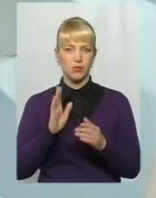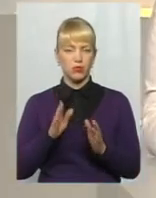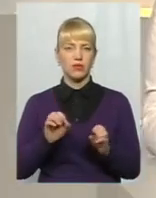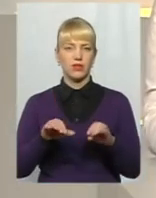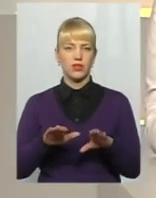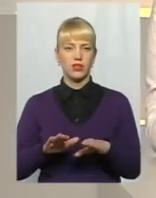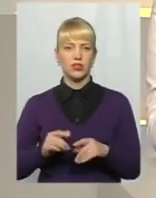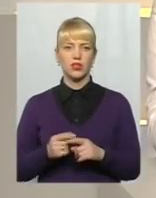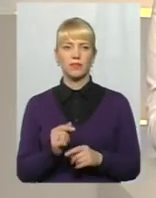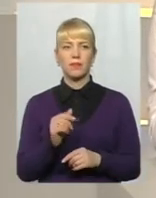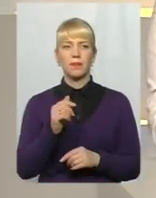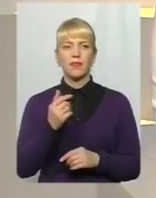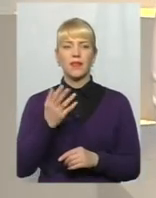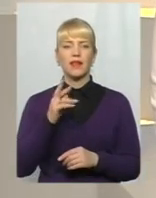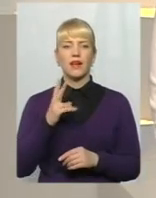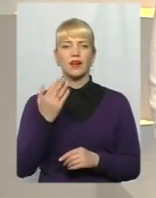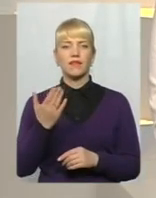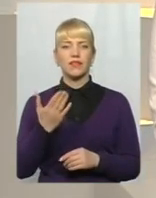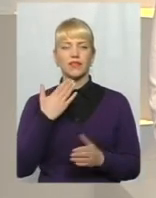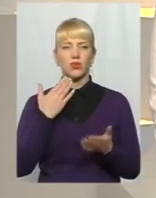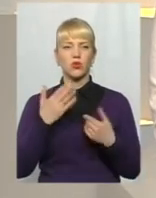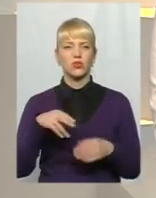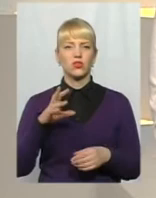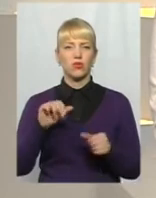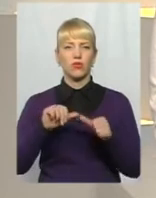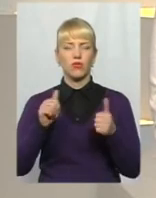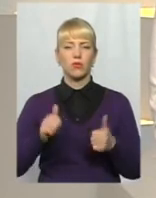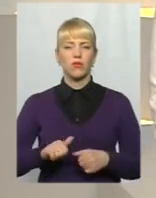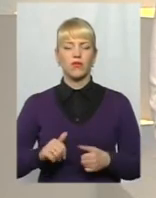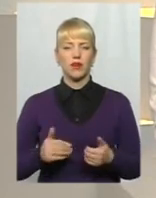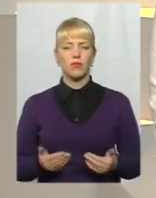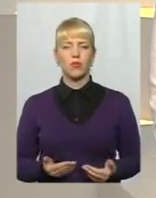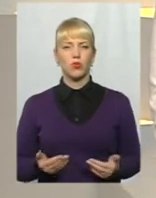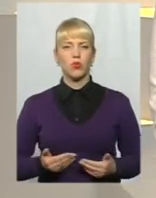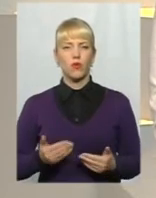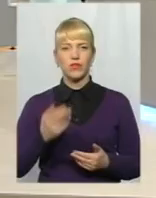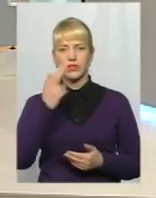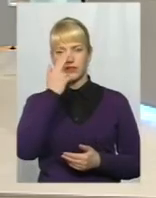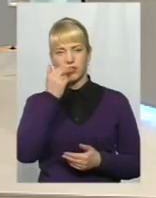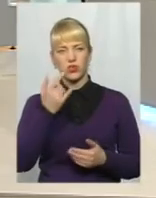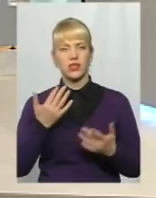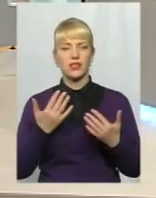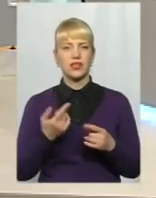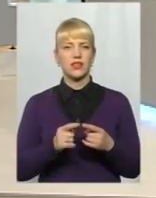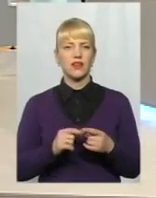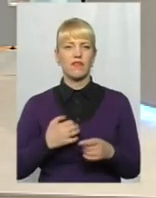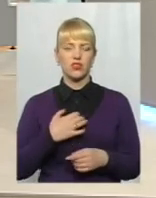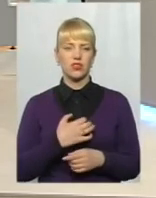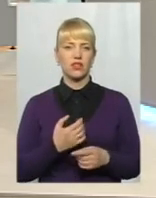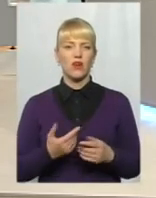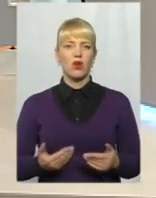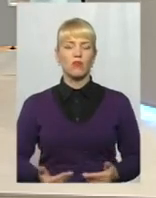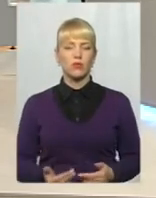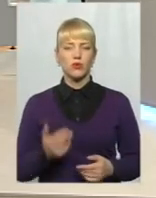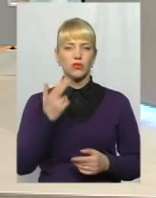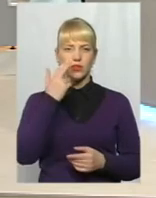Інно. Пане Олег, як ви ставитесь до формування побутових звичок і наскільки вони є важливі? Які вони мають бути? Побутові звички,